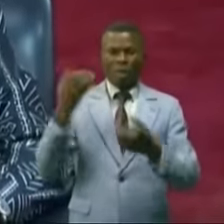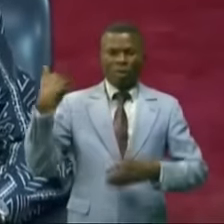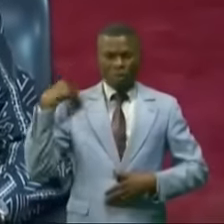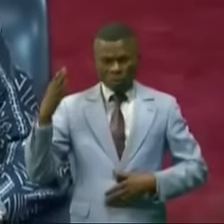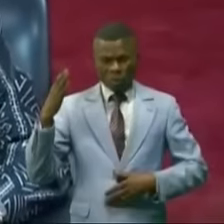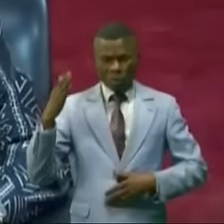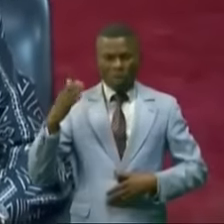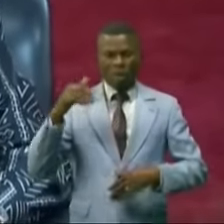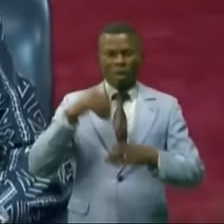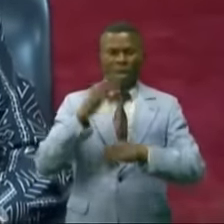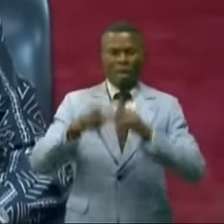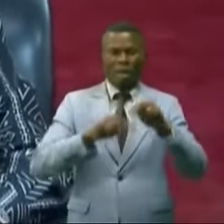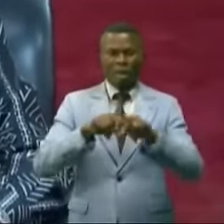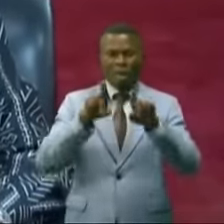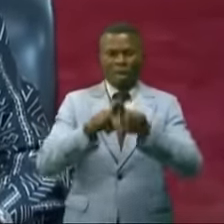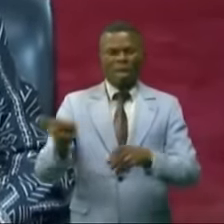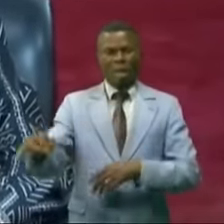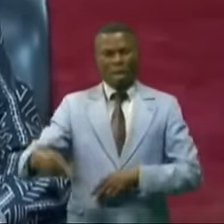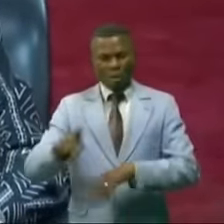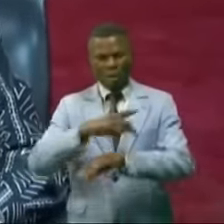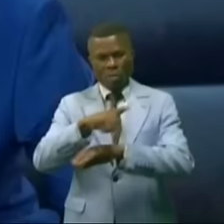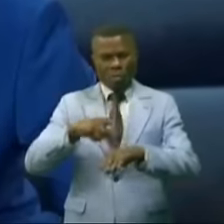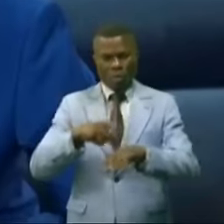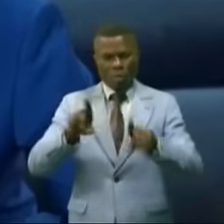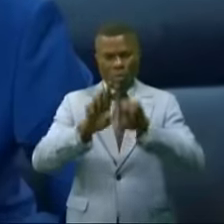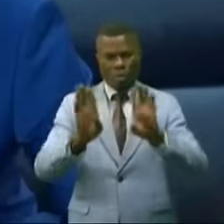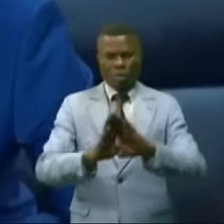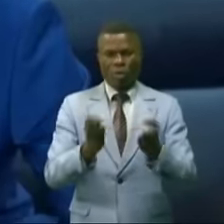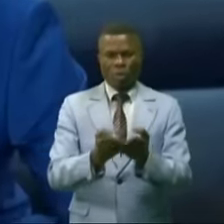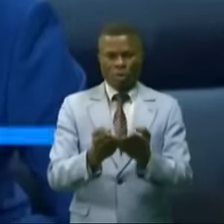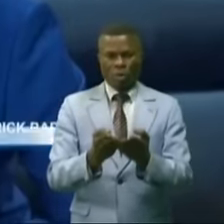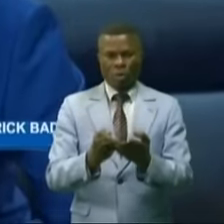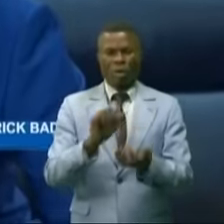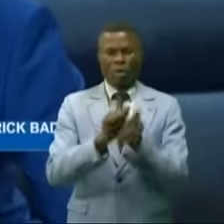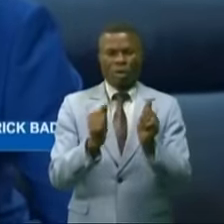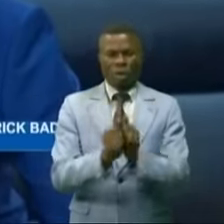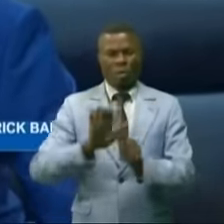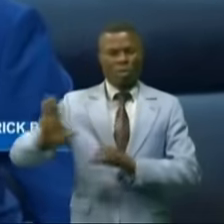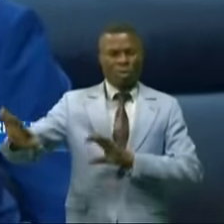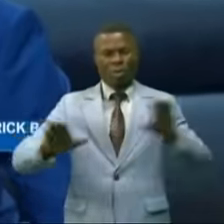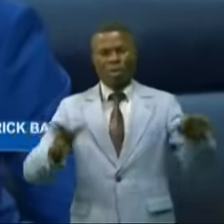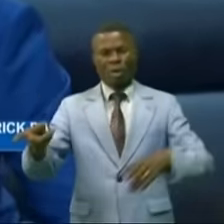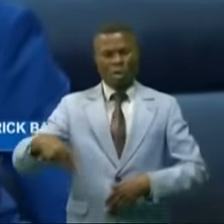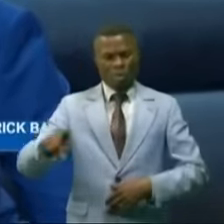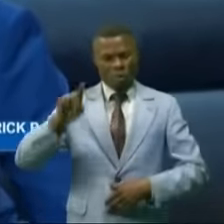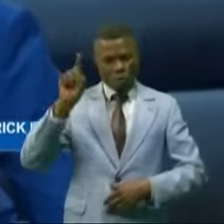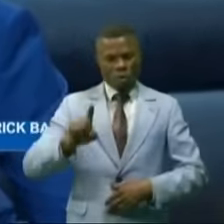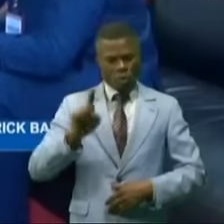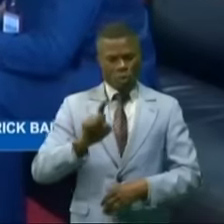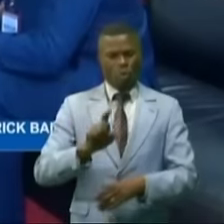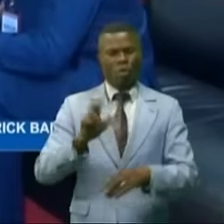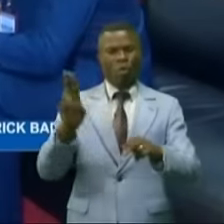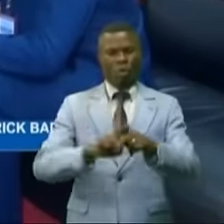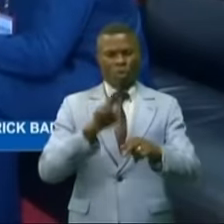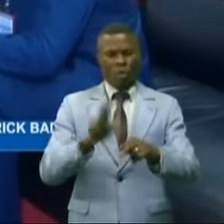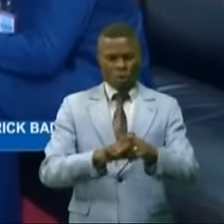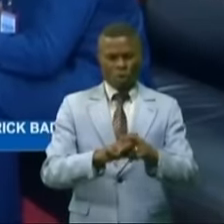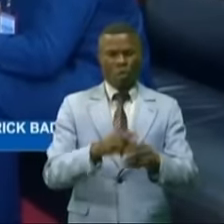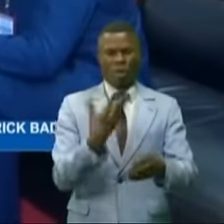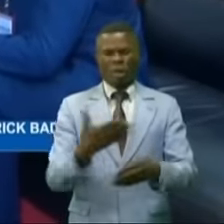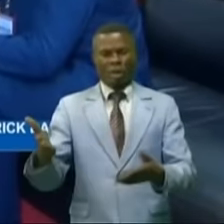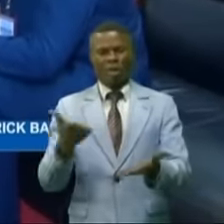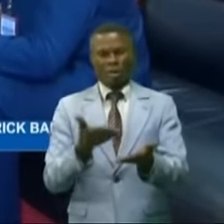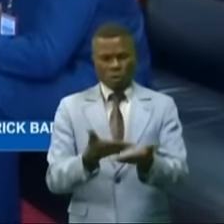au niveau national et provincial, ainsi que les entités territoriales décentralisées, sont appelés à utiliser les sceaux